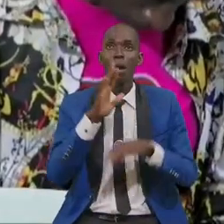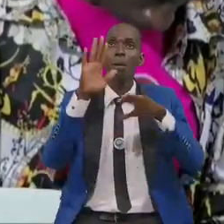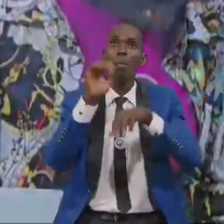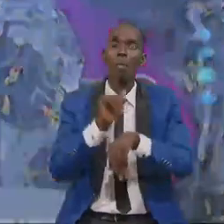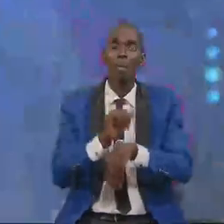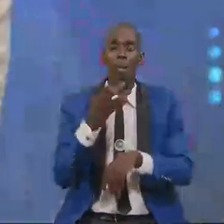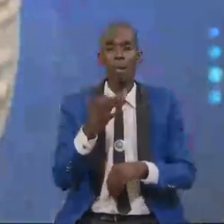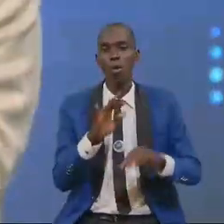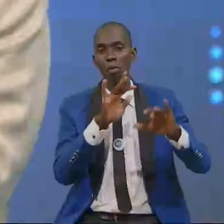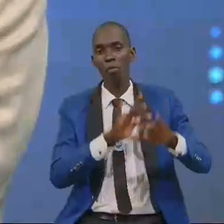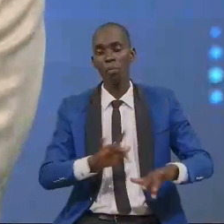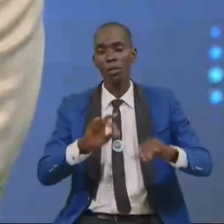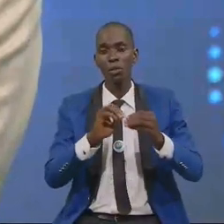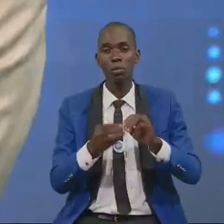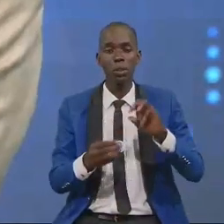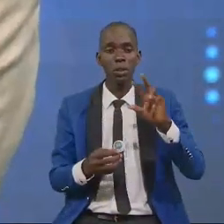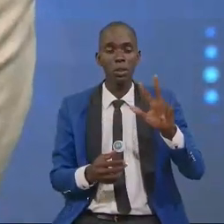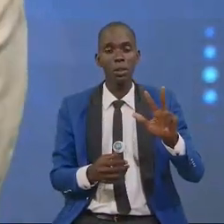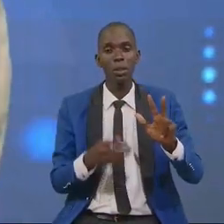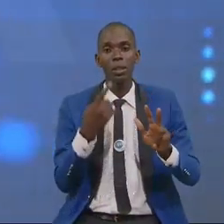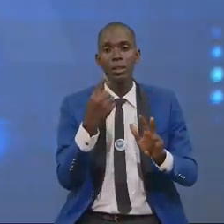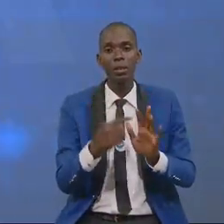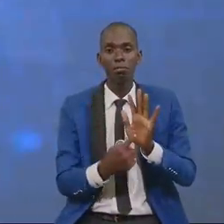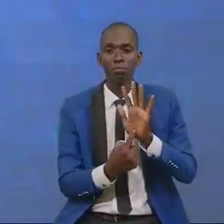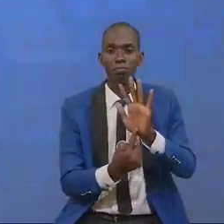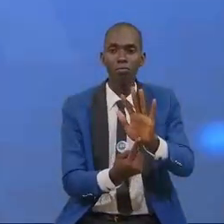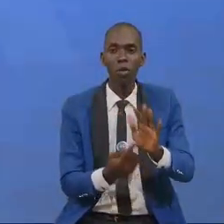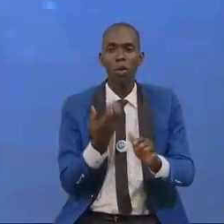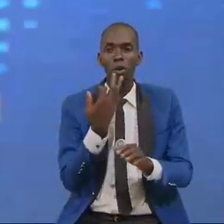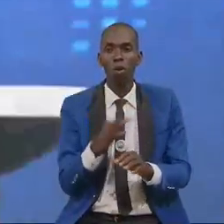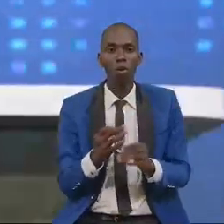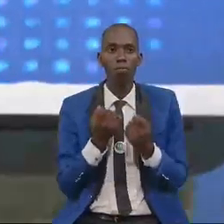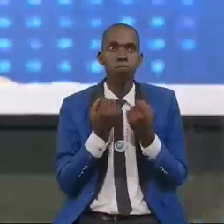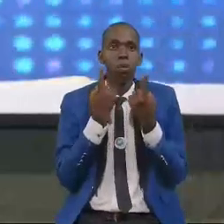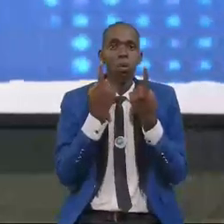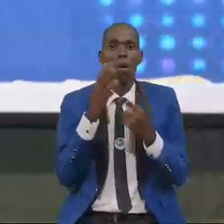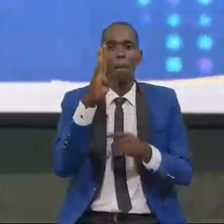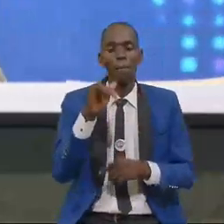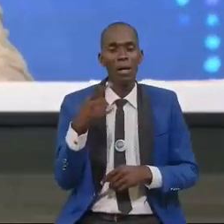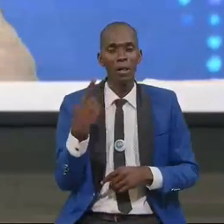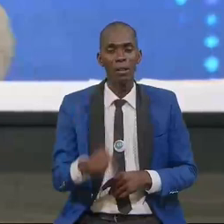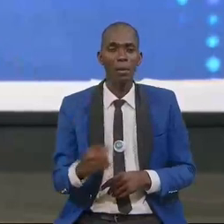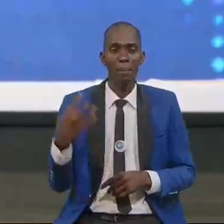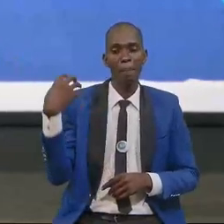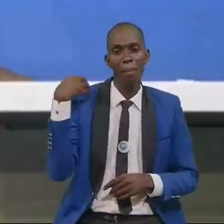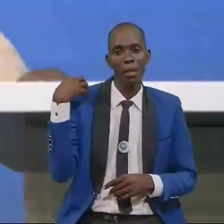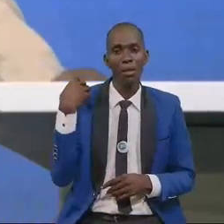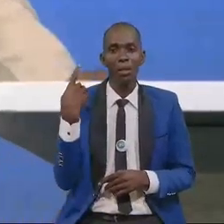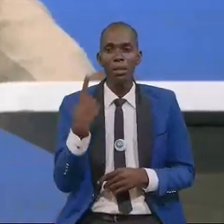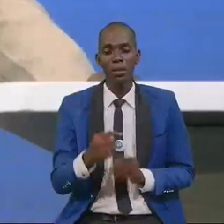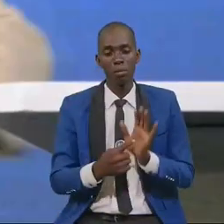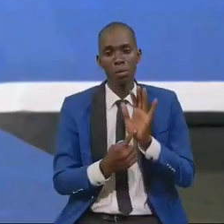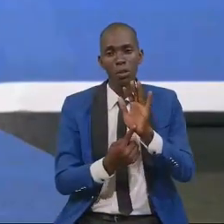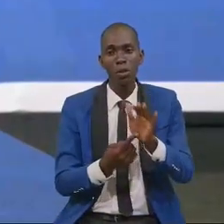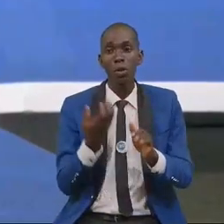troisièmement c'est la manifestation des merveilles par le maître les manifestations des merveilles des